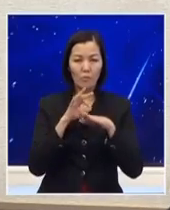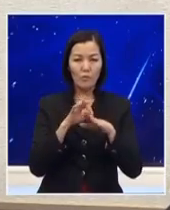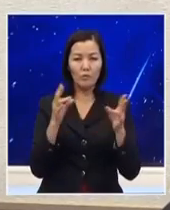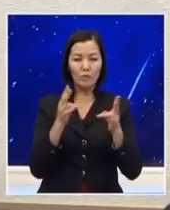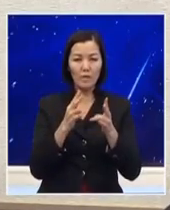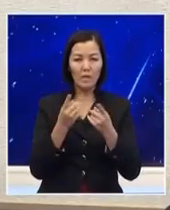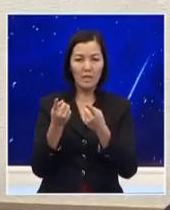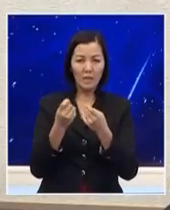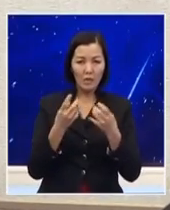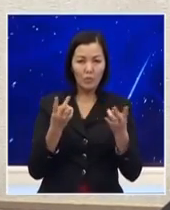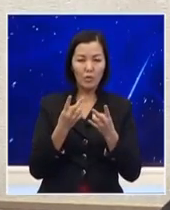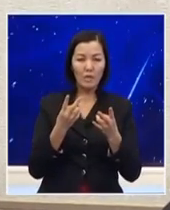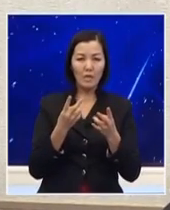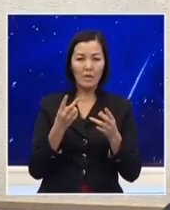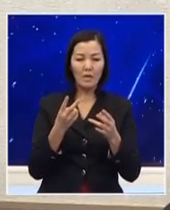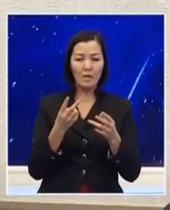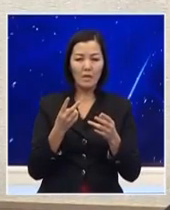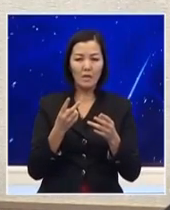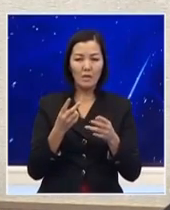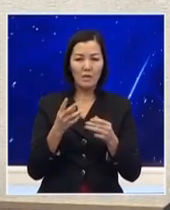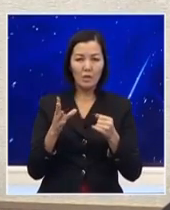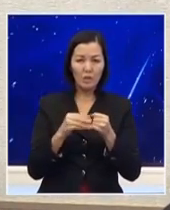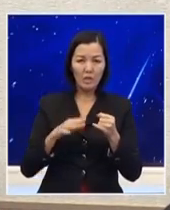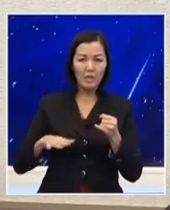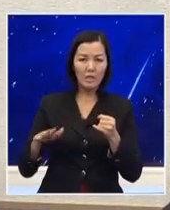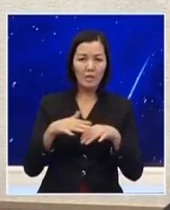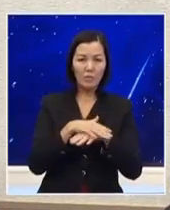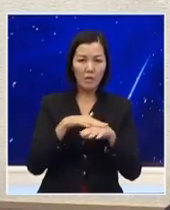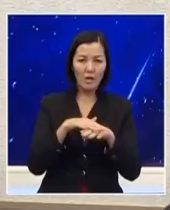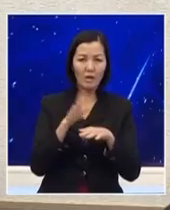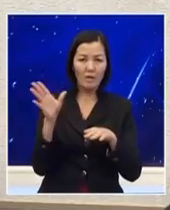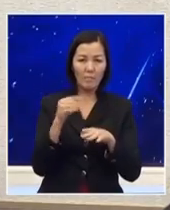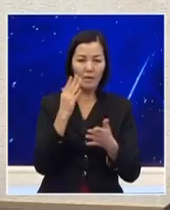он, западная область стоит. Территорингова, халкингова, бәрі.